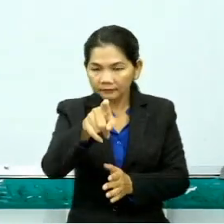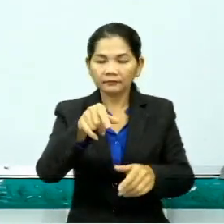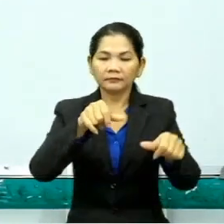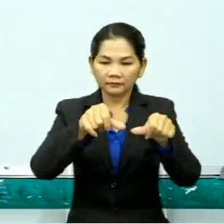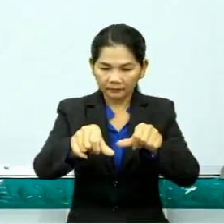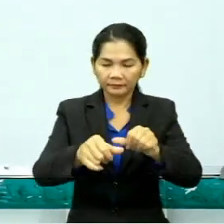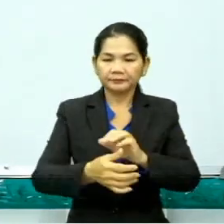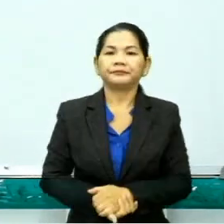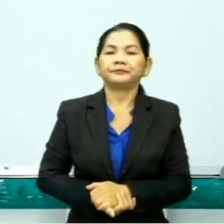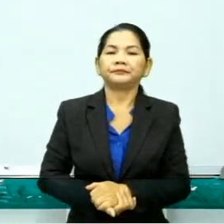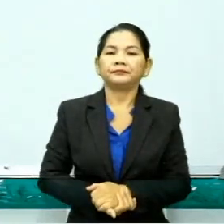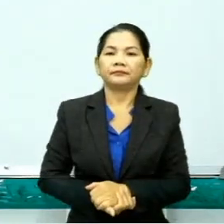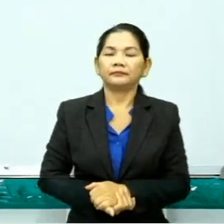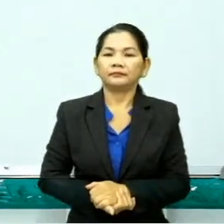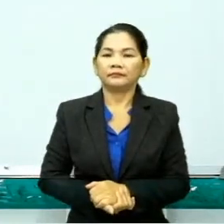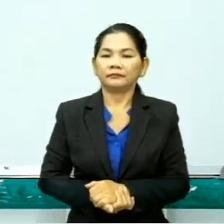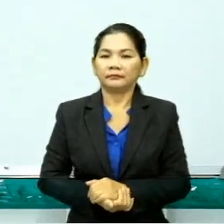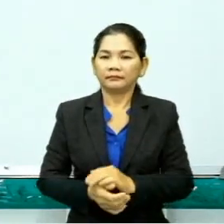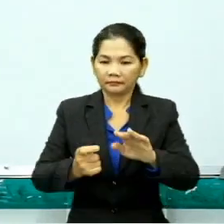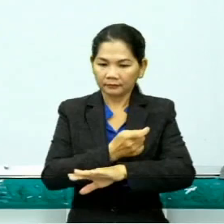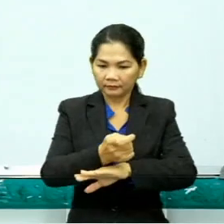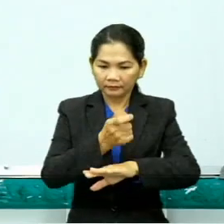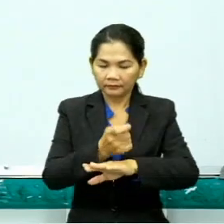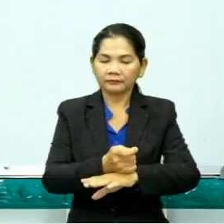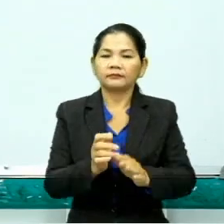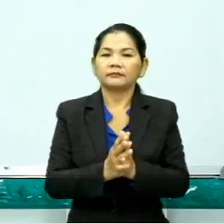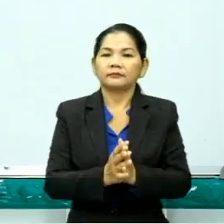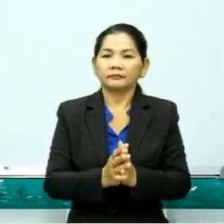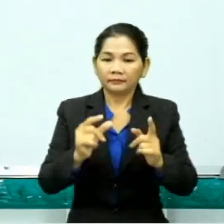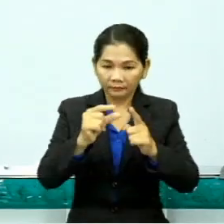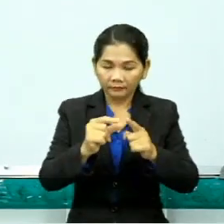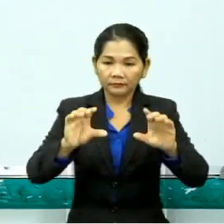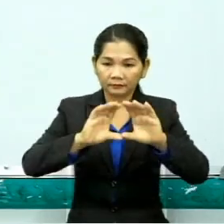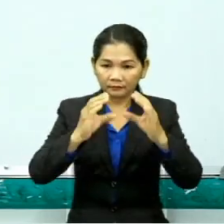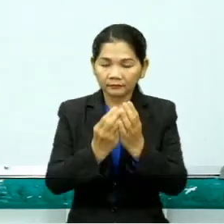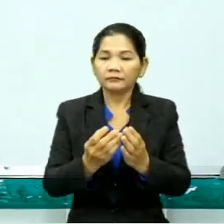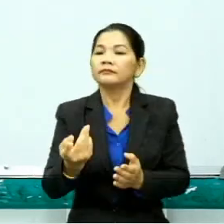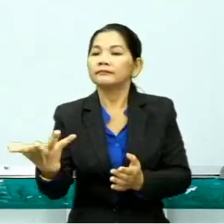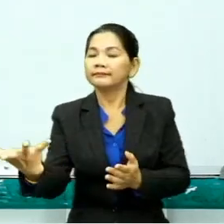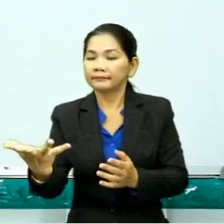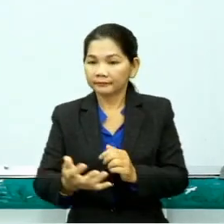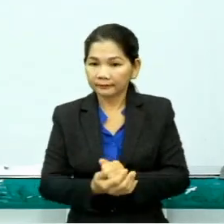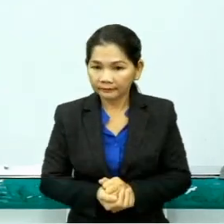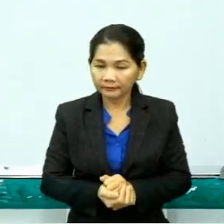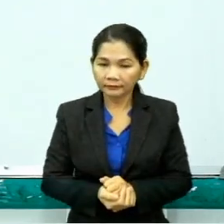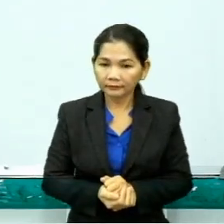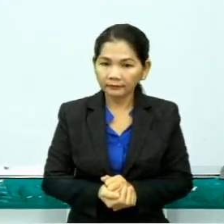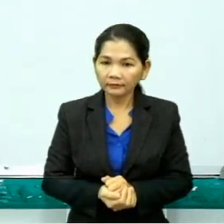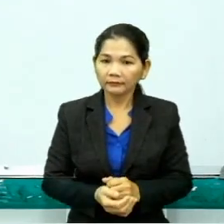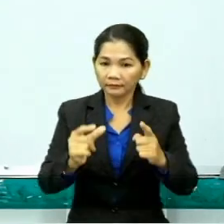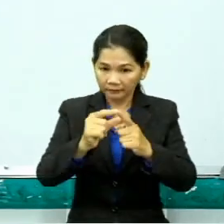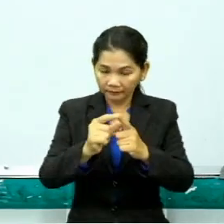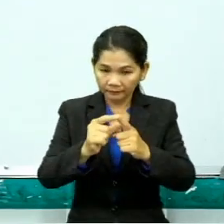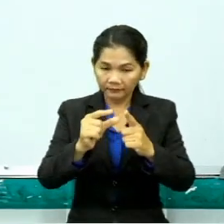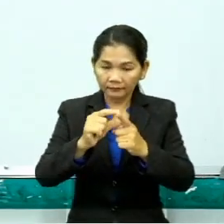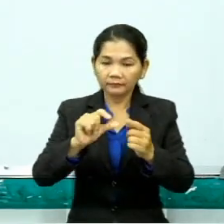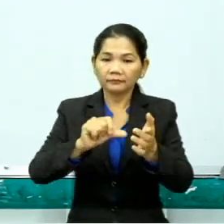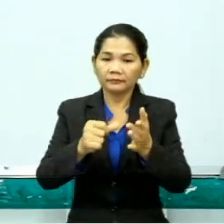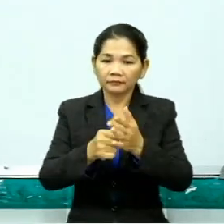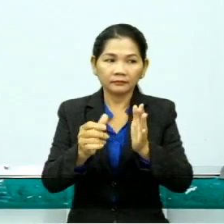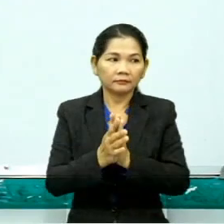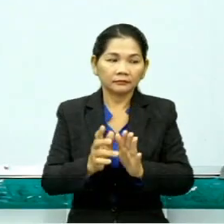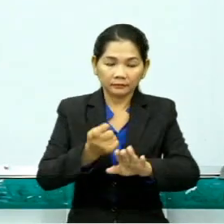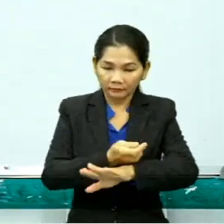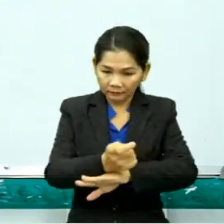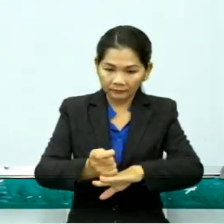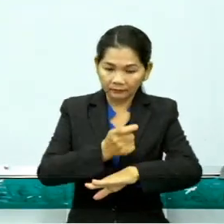tiền là con ná cha ta bị rọt thân ạ bị chìa với hai miền này thạc đối mặt đất cha một đồng